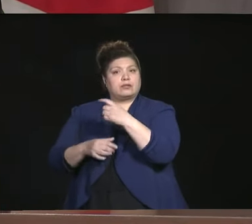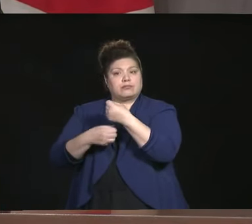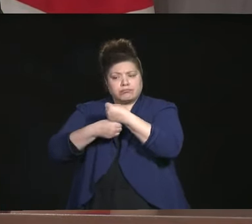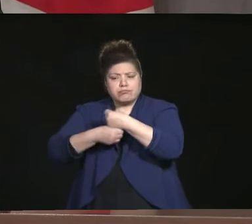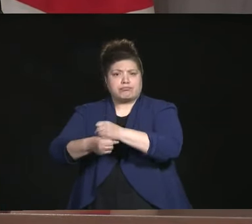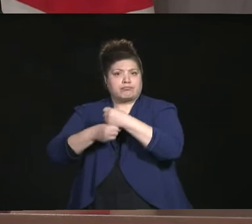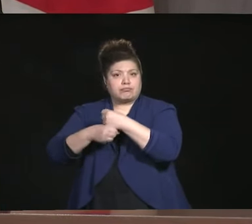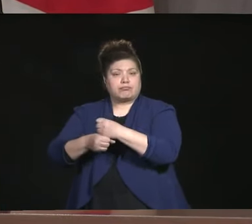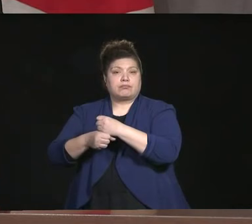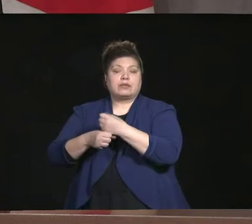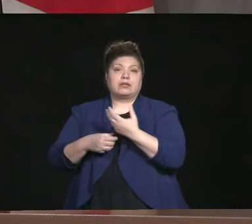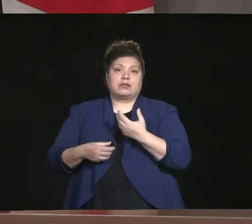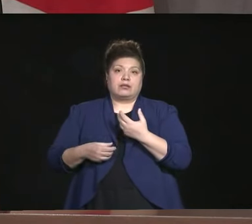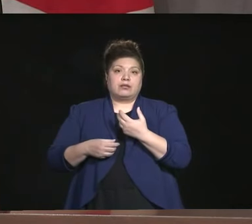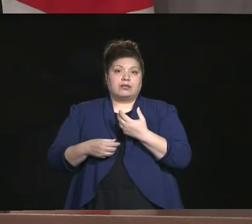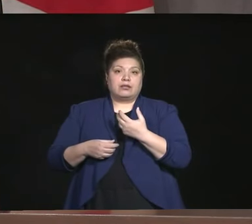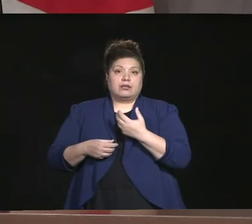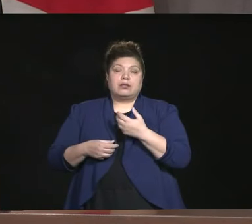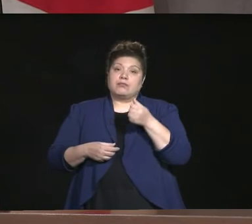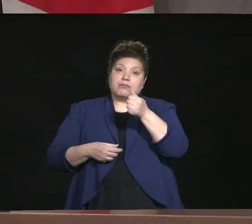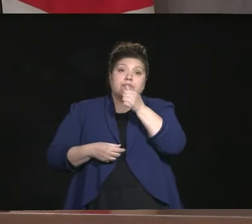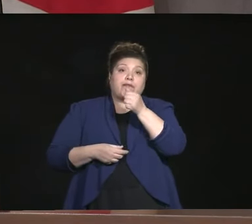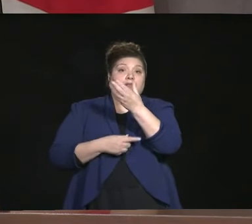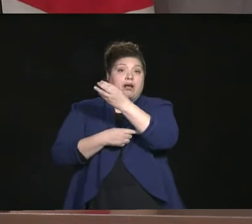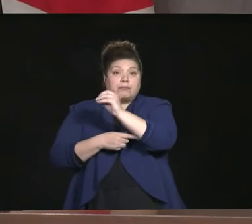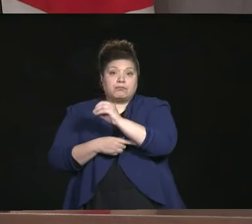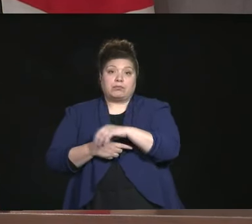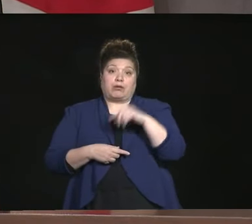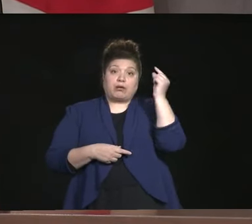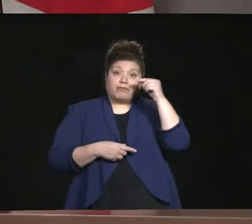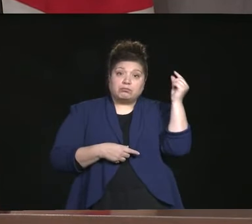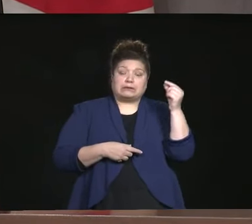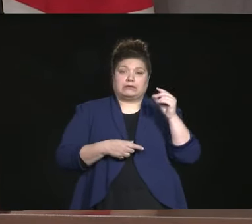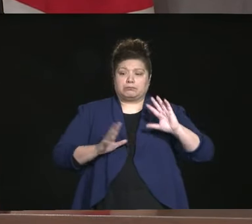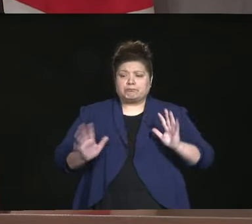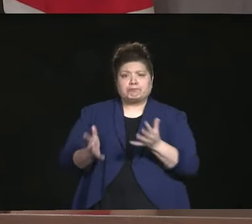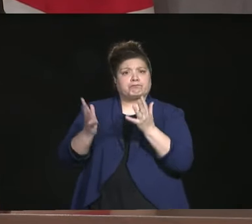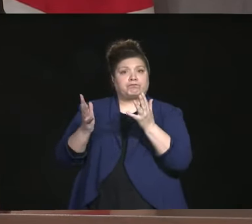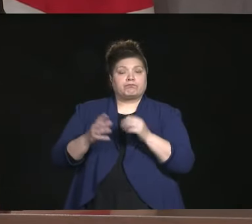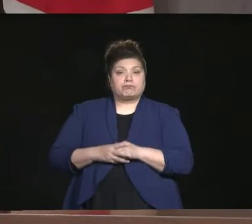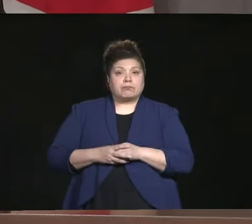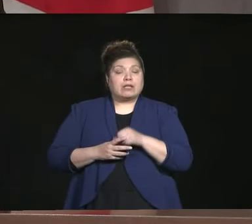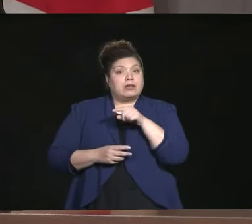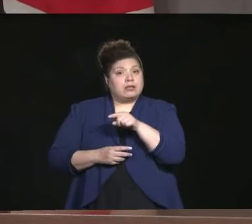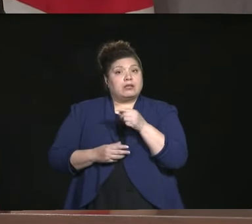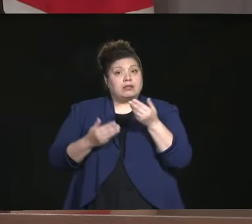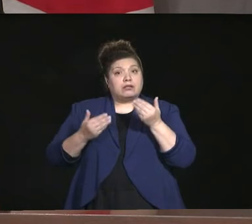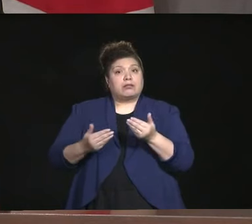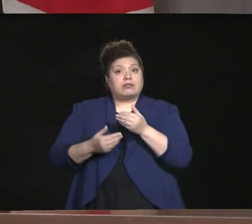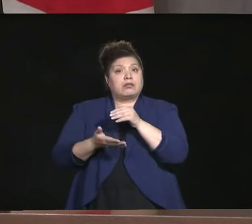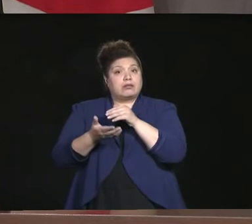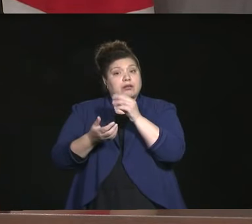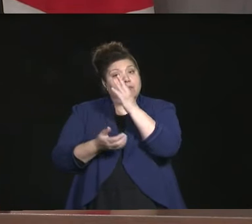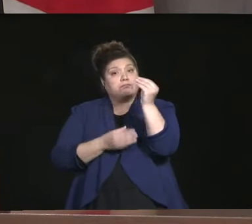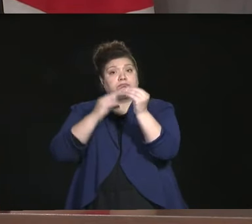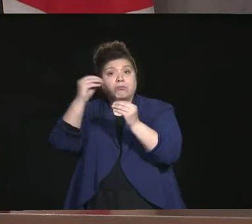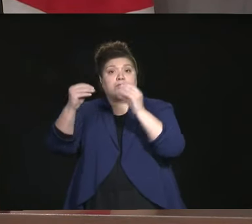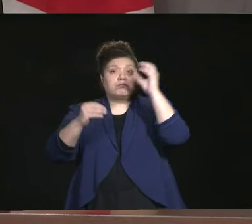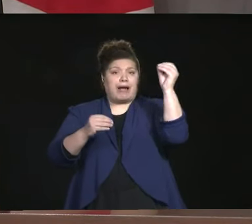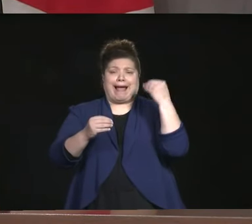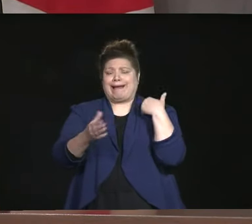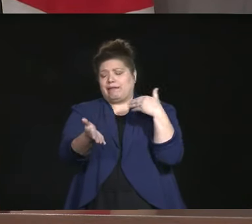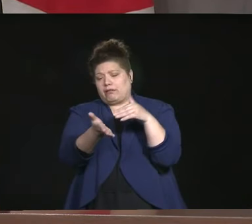privées à travers le pays. Des milliers d'entreprises se mobilisent pour appuyer les efforts du gouvernement canadien pour appuyer